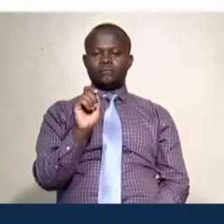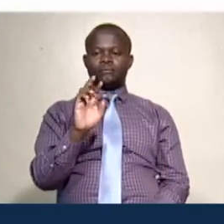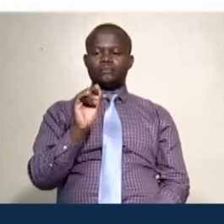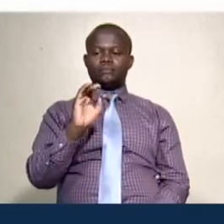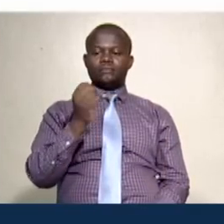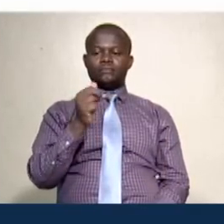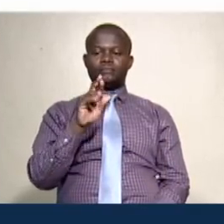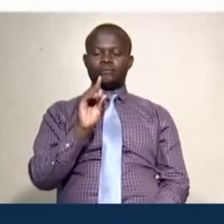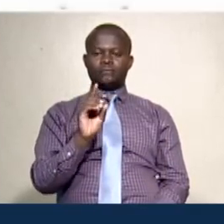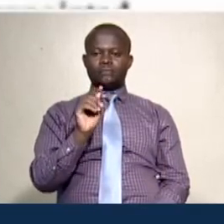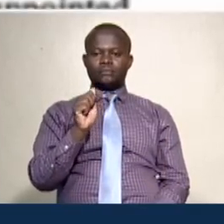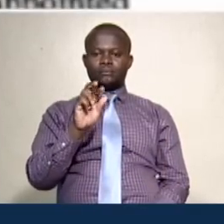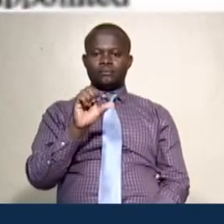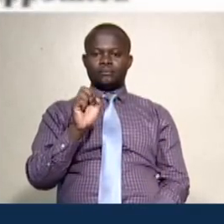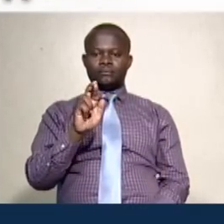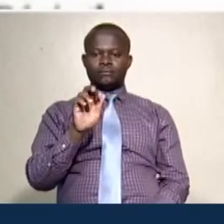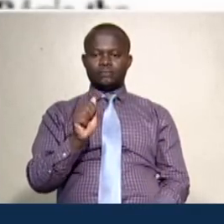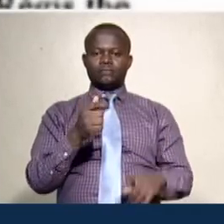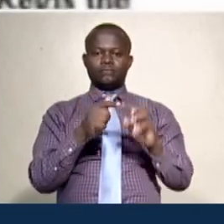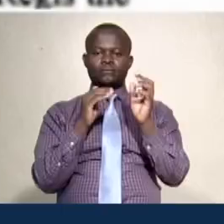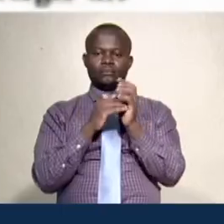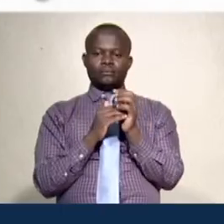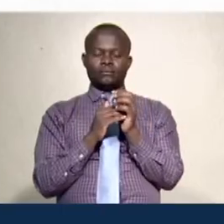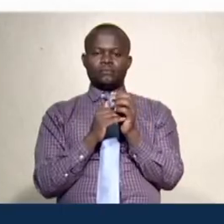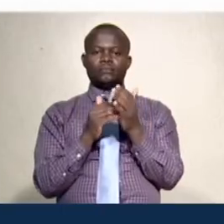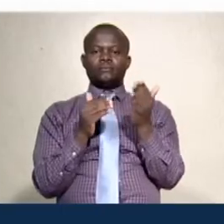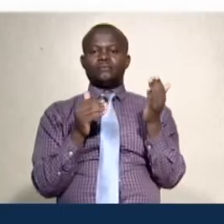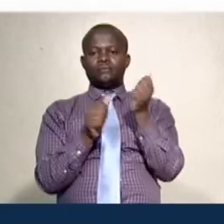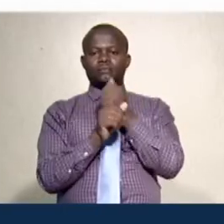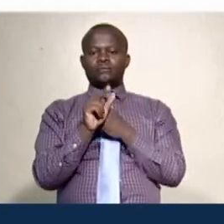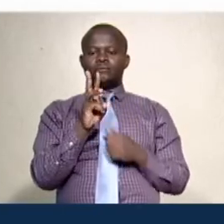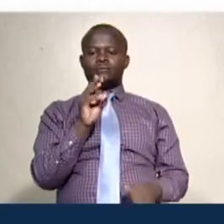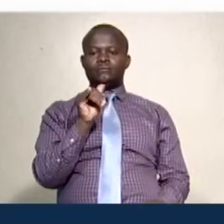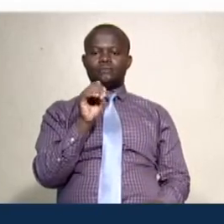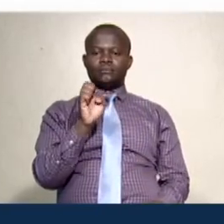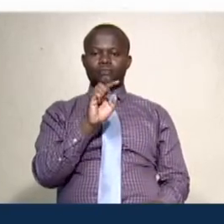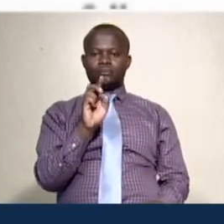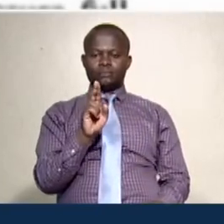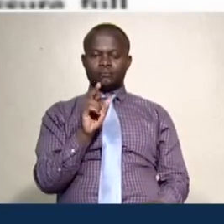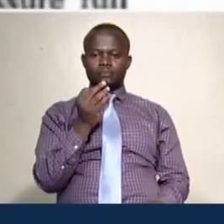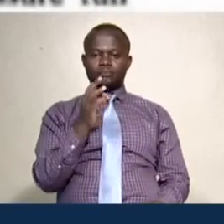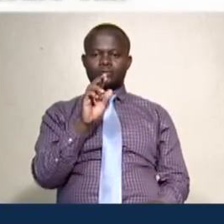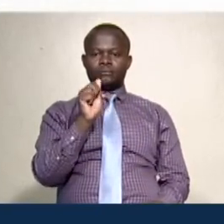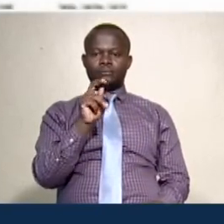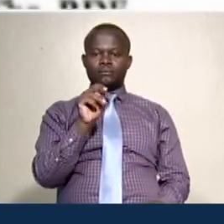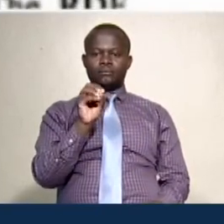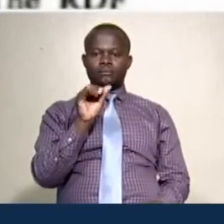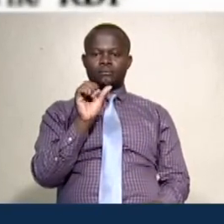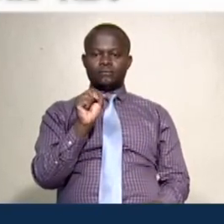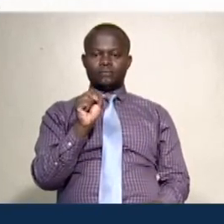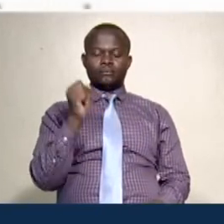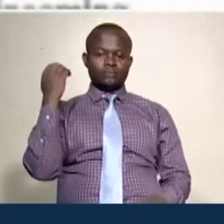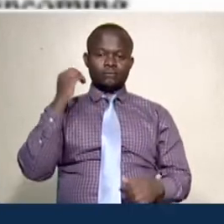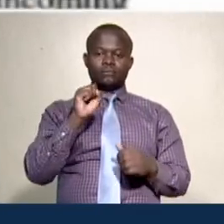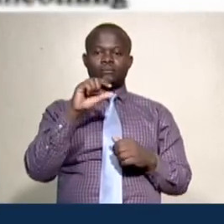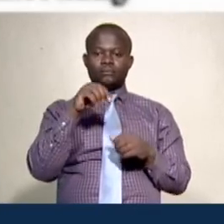Karasira niwe wagizwe chairman wa APR, ndetse akaba yazungirizwa na Uwayezu François Regis wigeze kuba